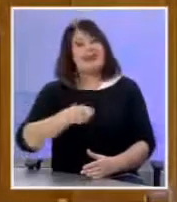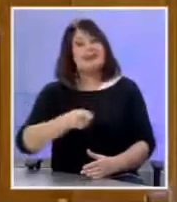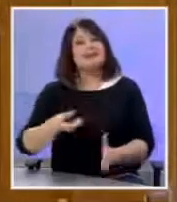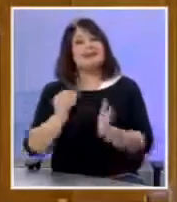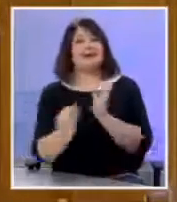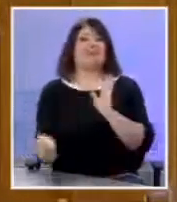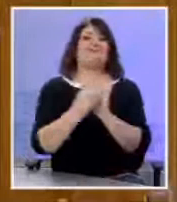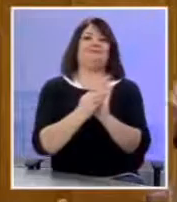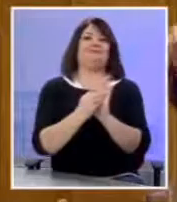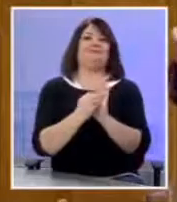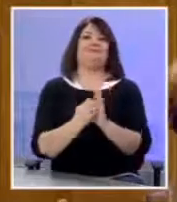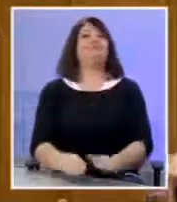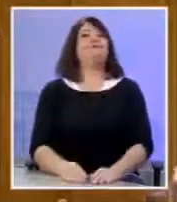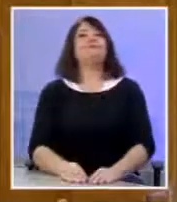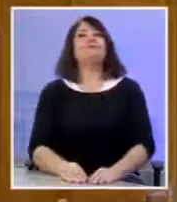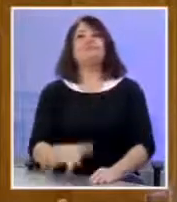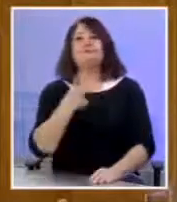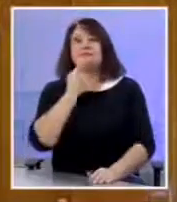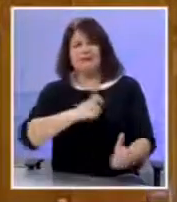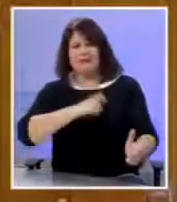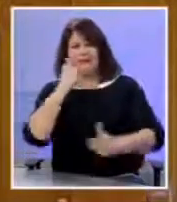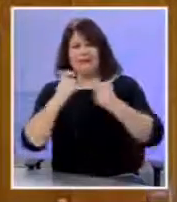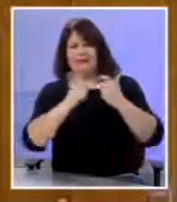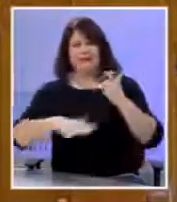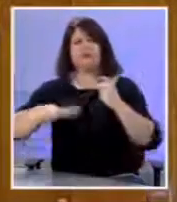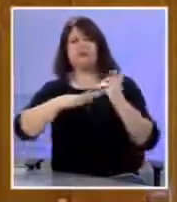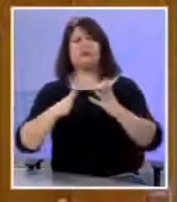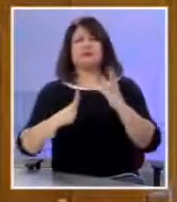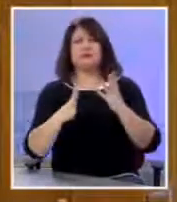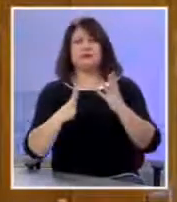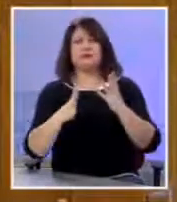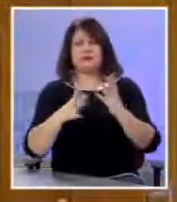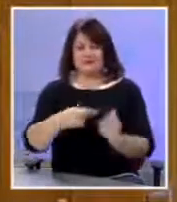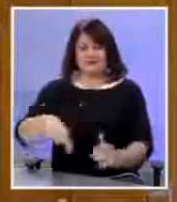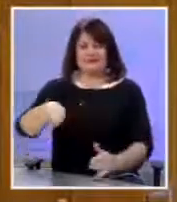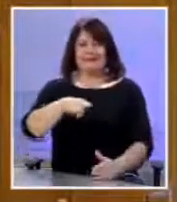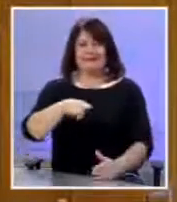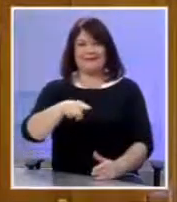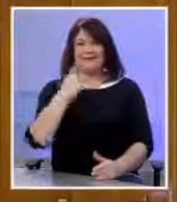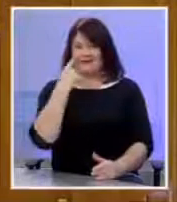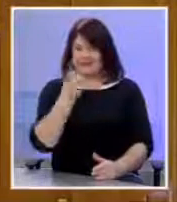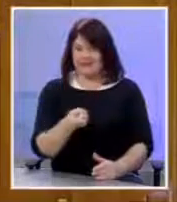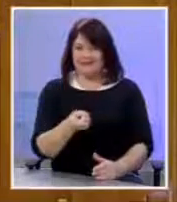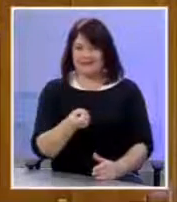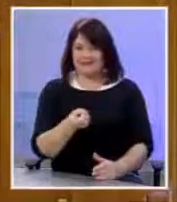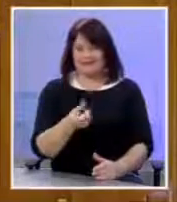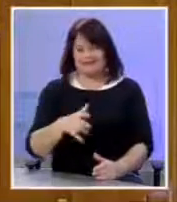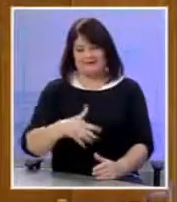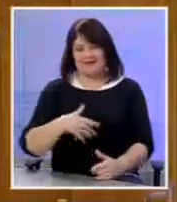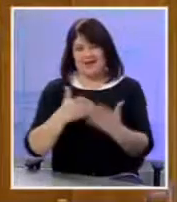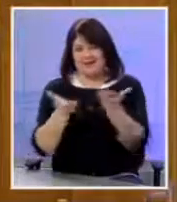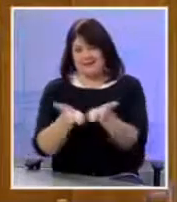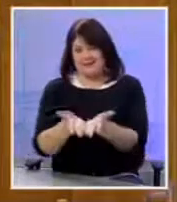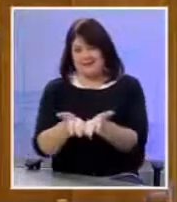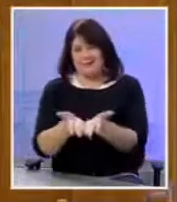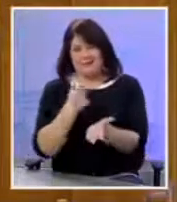επανέλθει. Γιατί αυτός ο τόρος που είχε γίνει από αυτούς τους διαψεύδει και τελικά τους γελιοποιεί. Γιατί